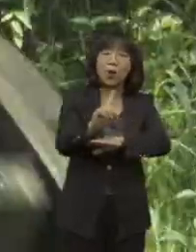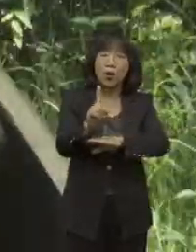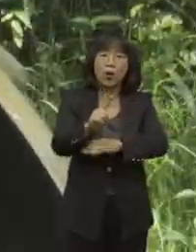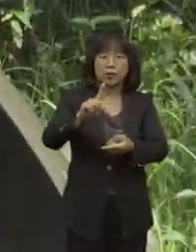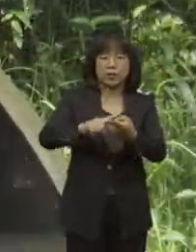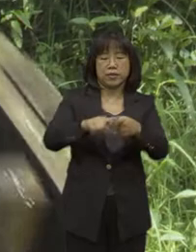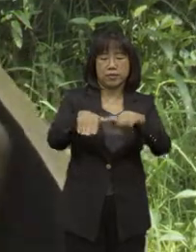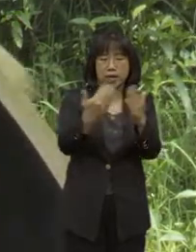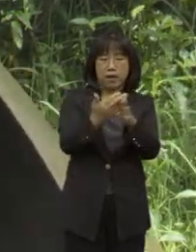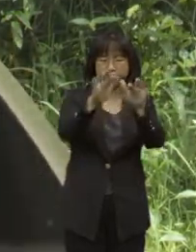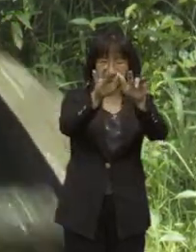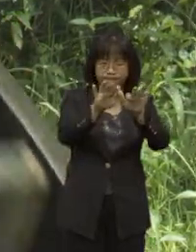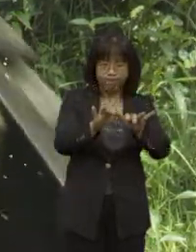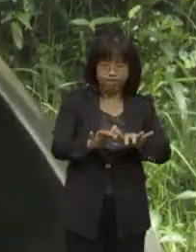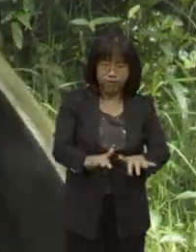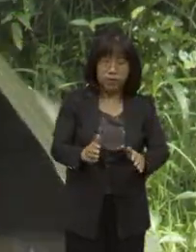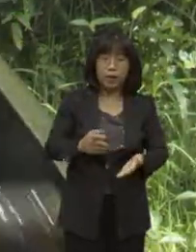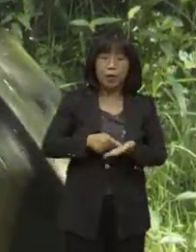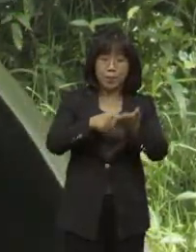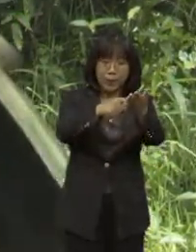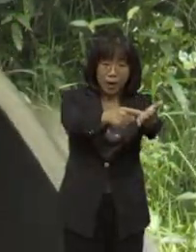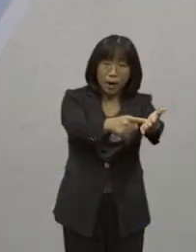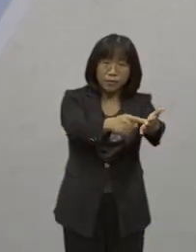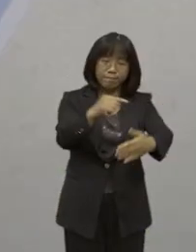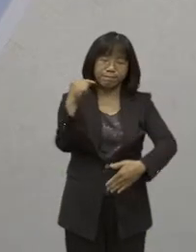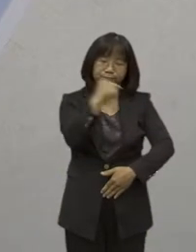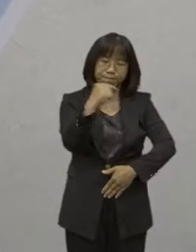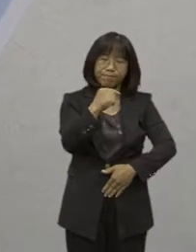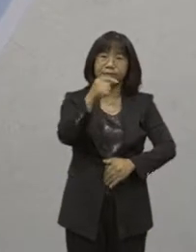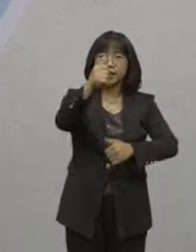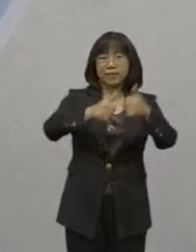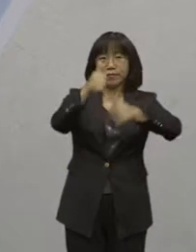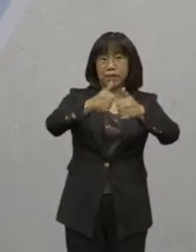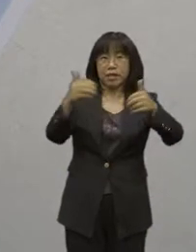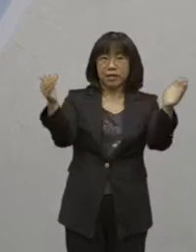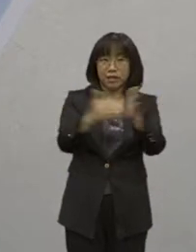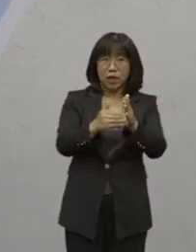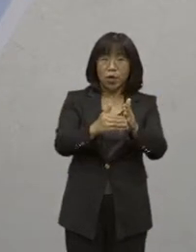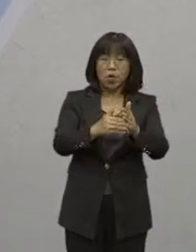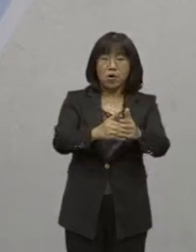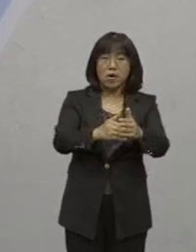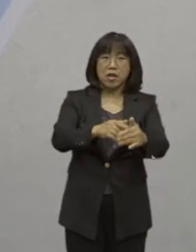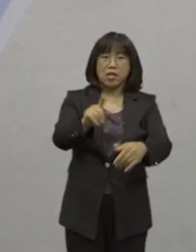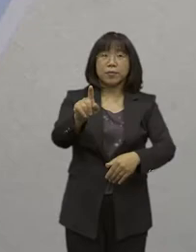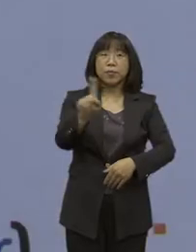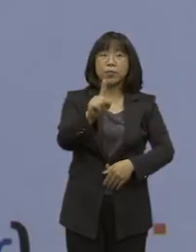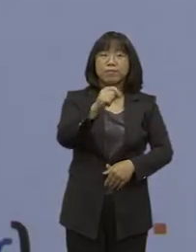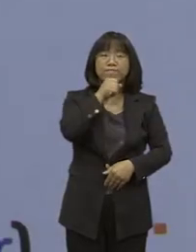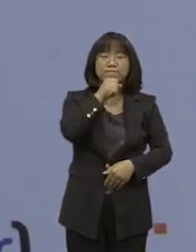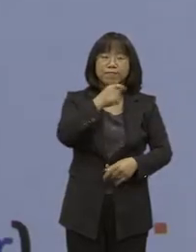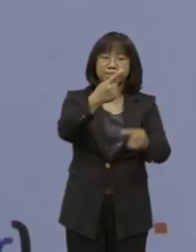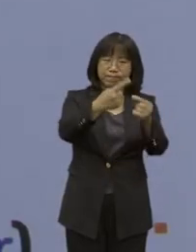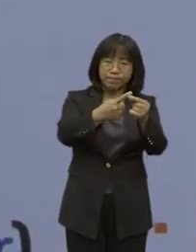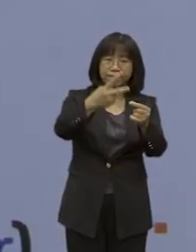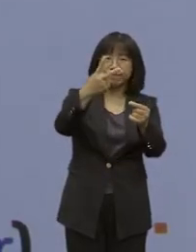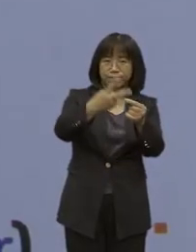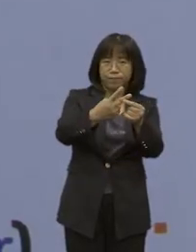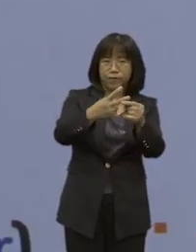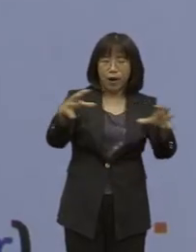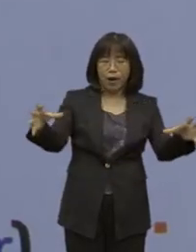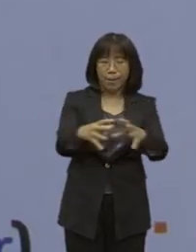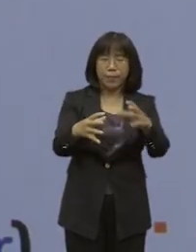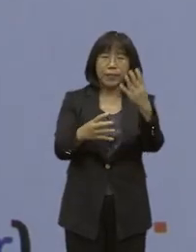촬영한 영상물을 포함해야 합니다. 제출된 공모작들은 엄격한 심사 기준을 거쳐 최우수작